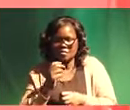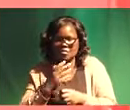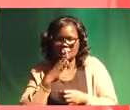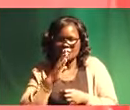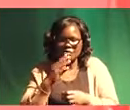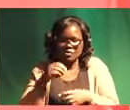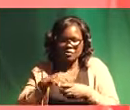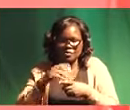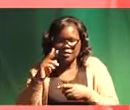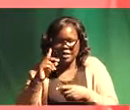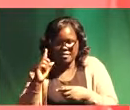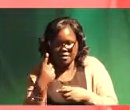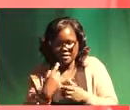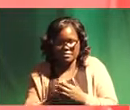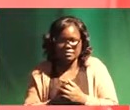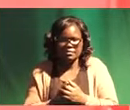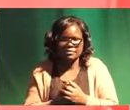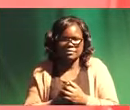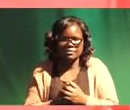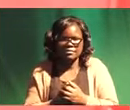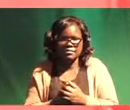kwanza.